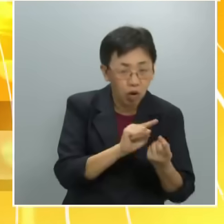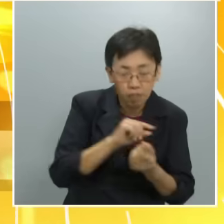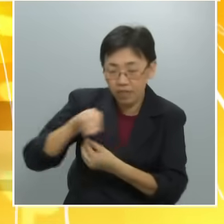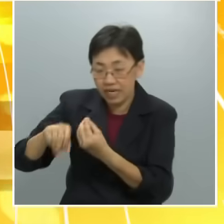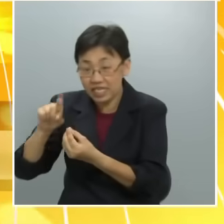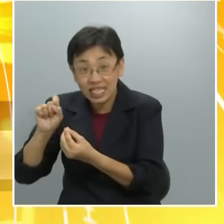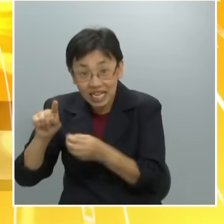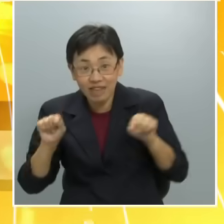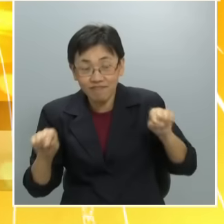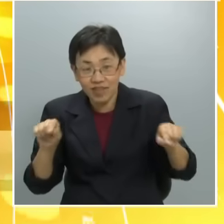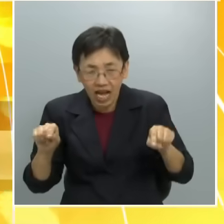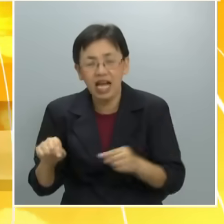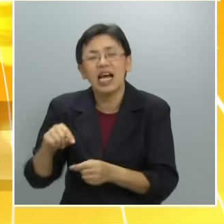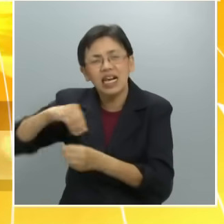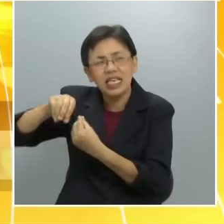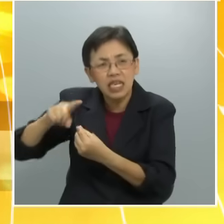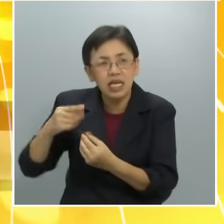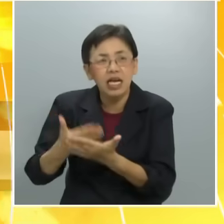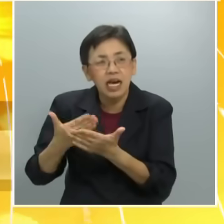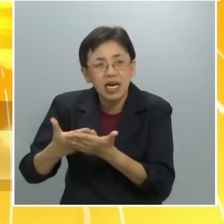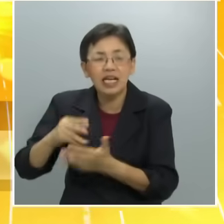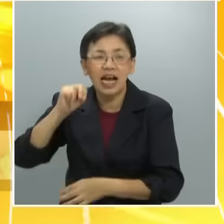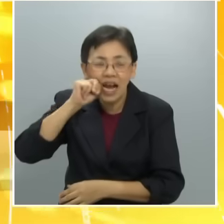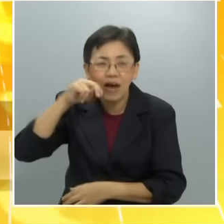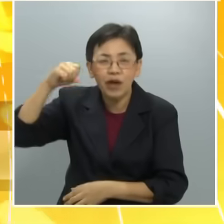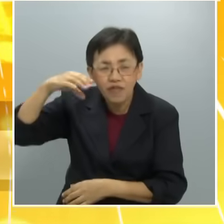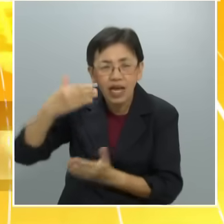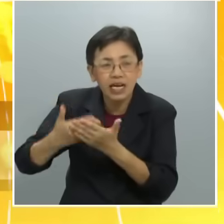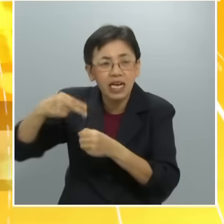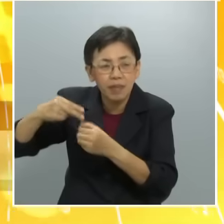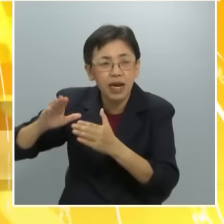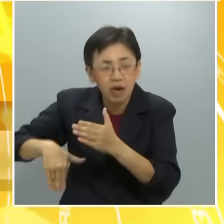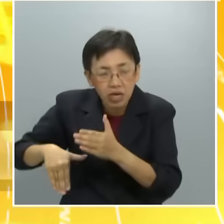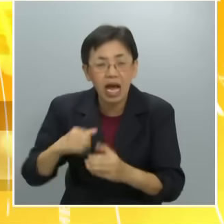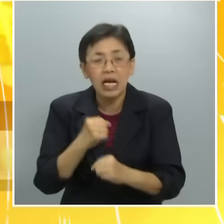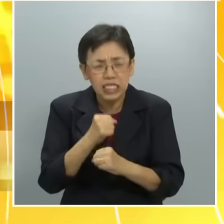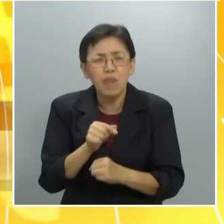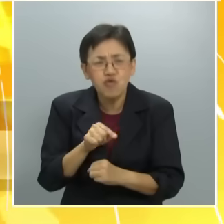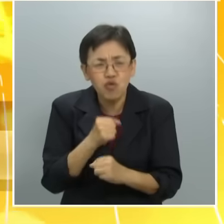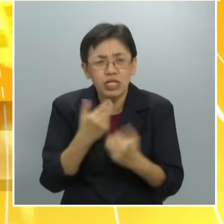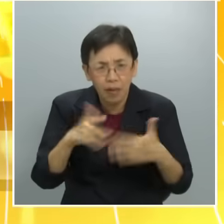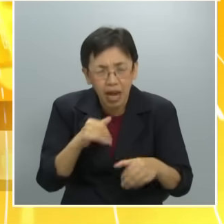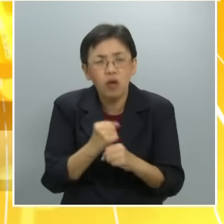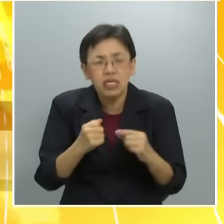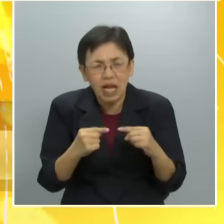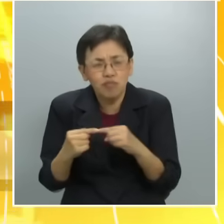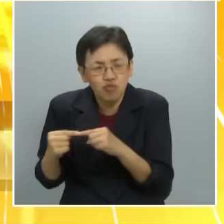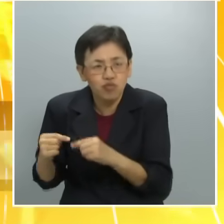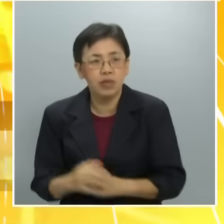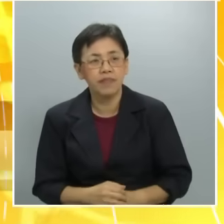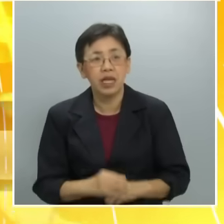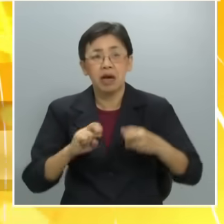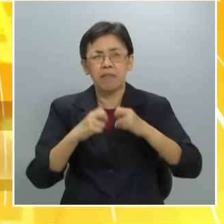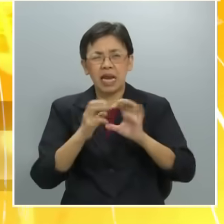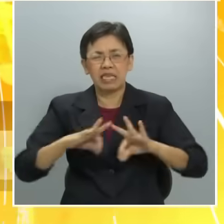มีเรื่องของลดค่าน้ำค่าไฟค่าน้ำมันซึ่งเราดำเนินการจัดการอยู่ทำแล้วและจะทำอีก นะครับตรงนี้ก็เป็นส่วนหนึ่งแต่เรื่องที่ใหญ่กว่าคือเรื่องปัญหาห